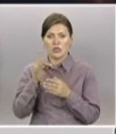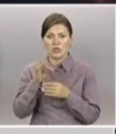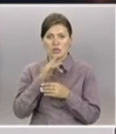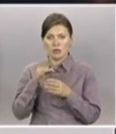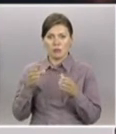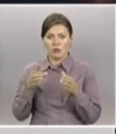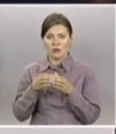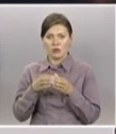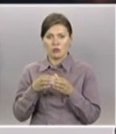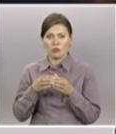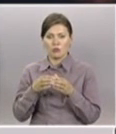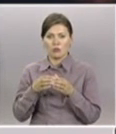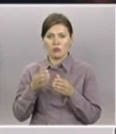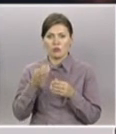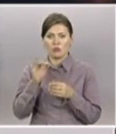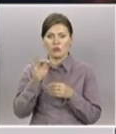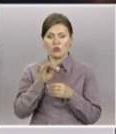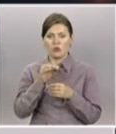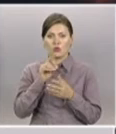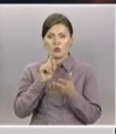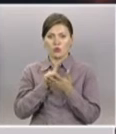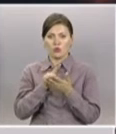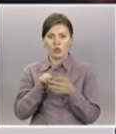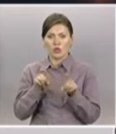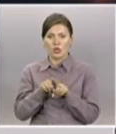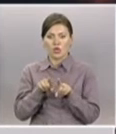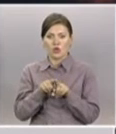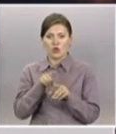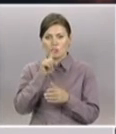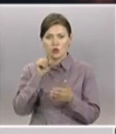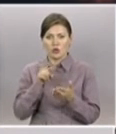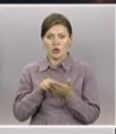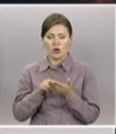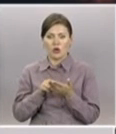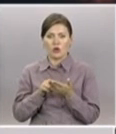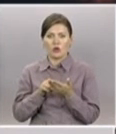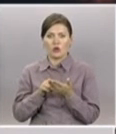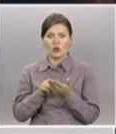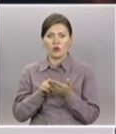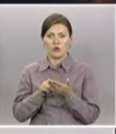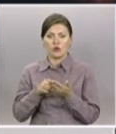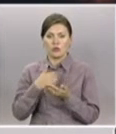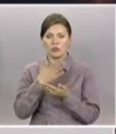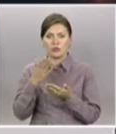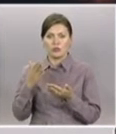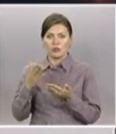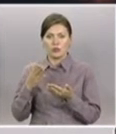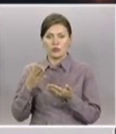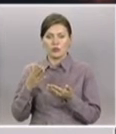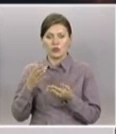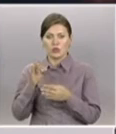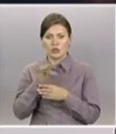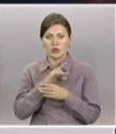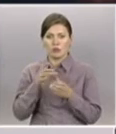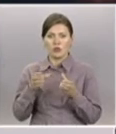бірлестігі. Енді тосқауыл қоятын деген сұрағымыз, енді бізде бұл